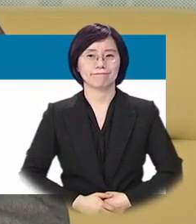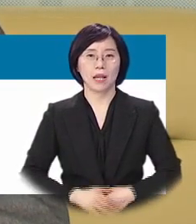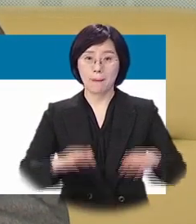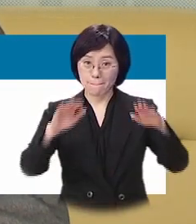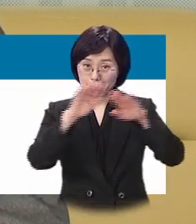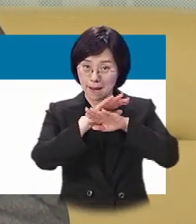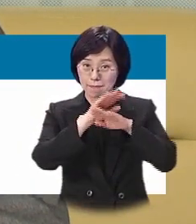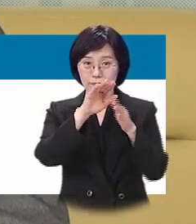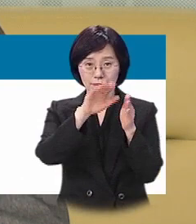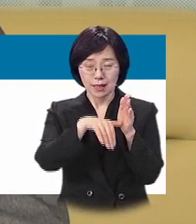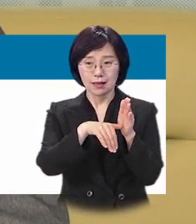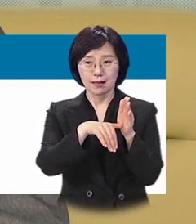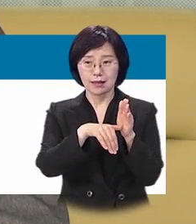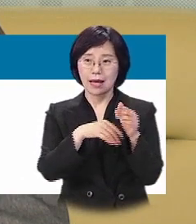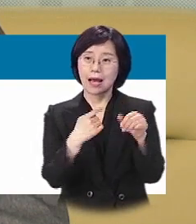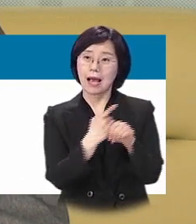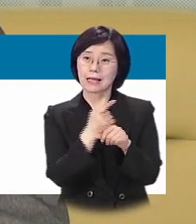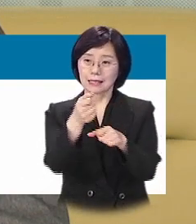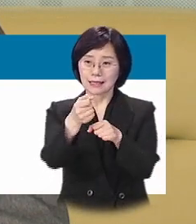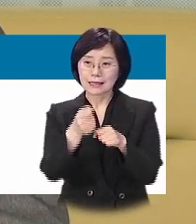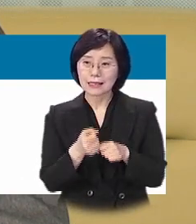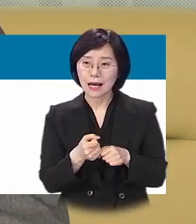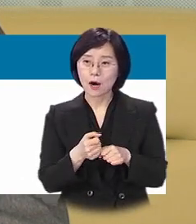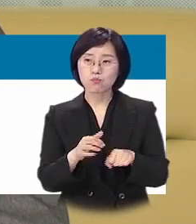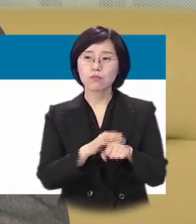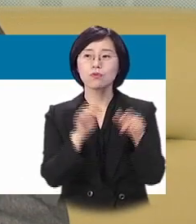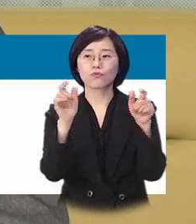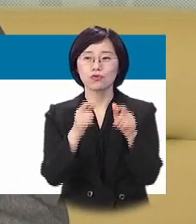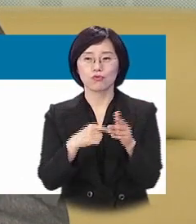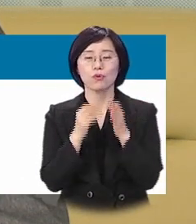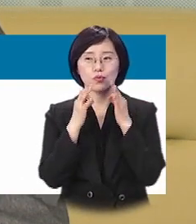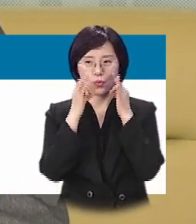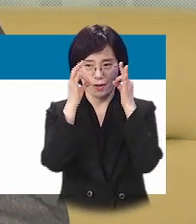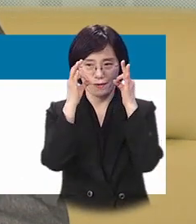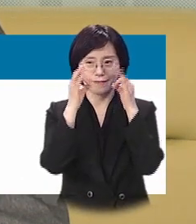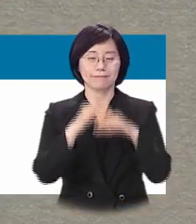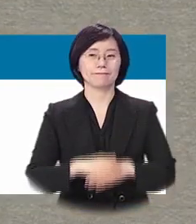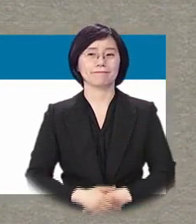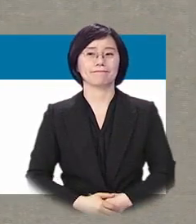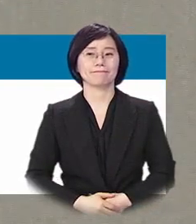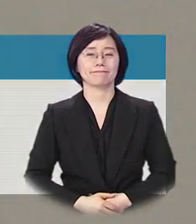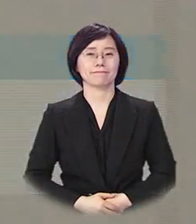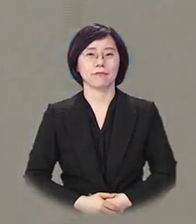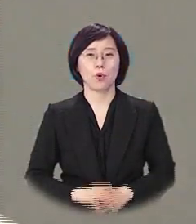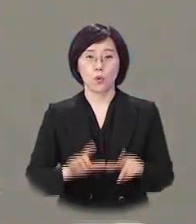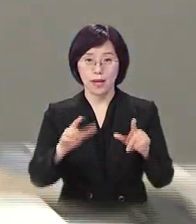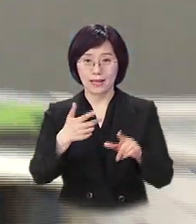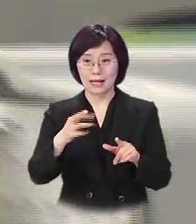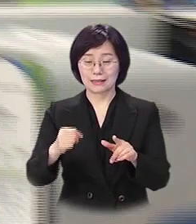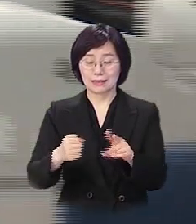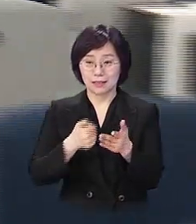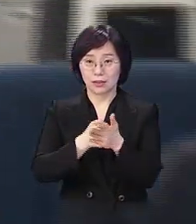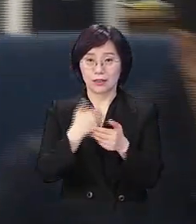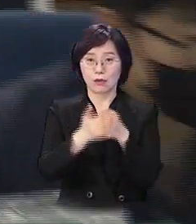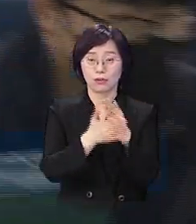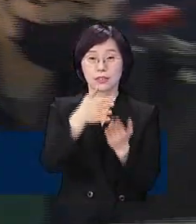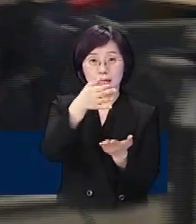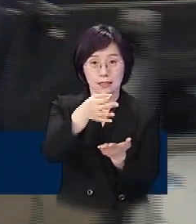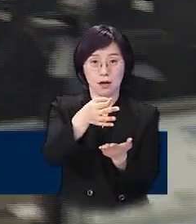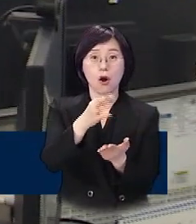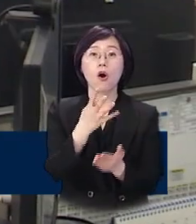야간 시간대 1시간 앞당겨서 불편을 최소화하도록 노력할 거고. 올해 나들이콜에 배정된 대구시